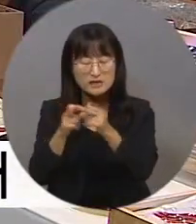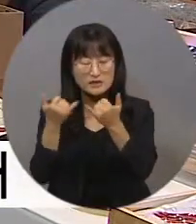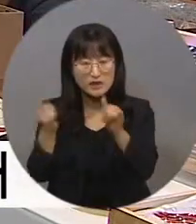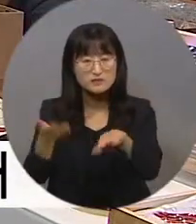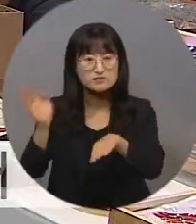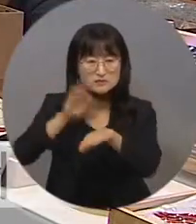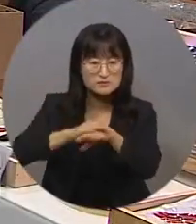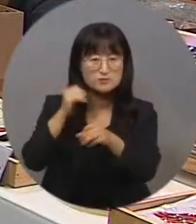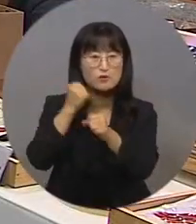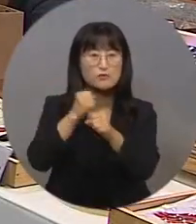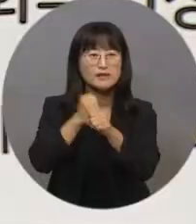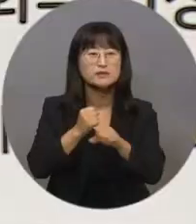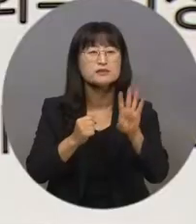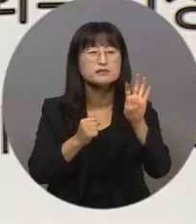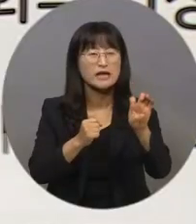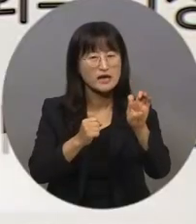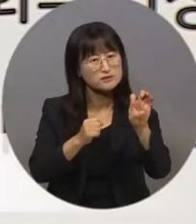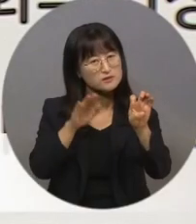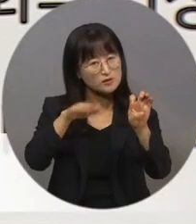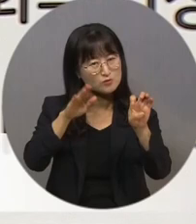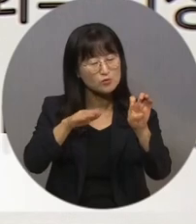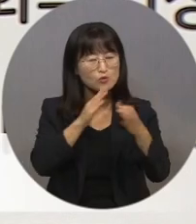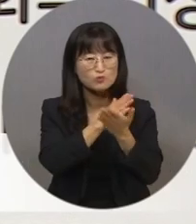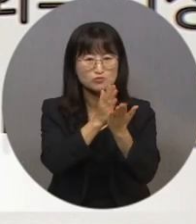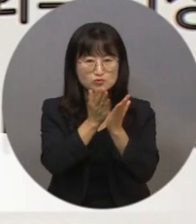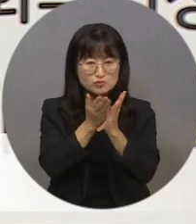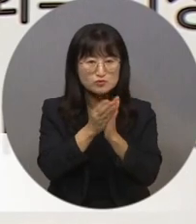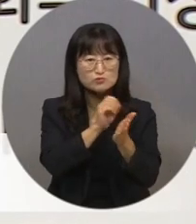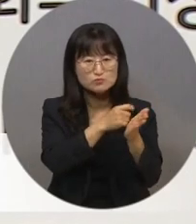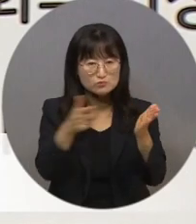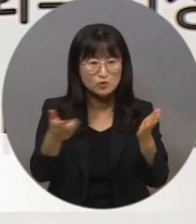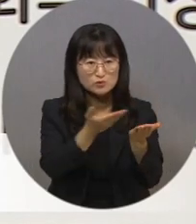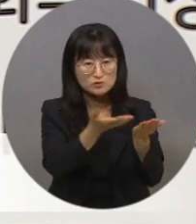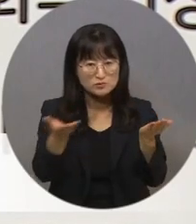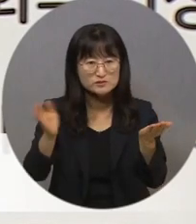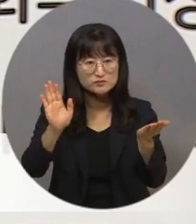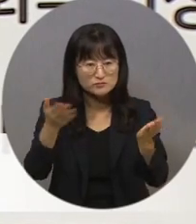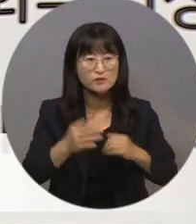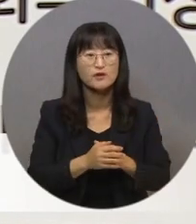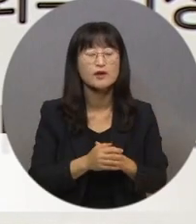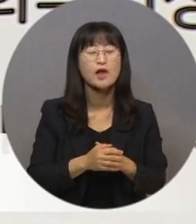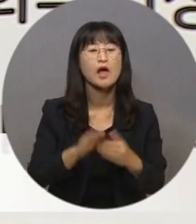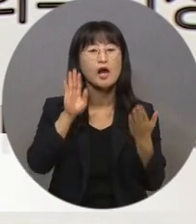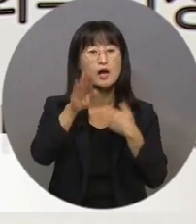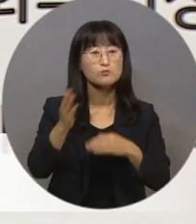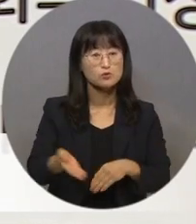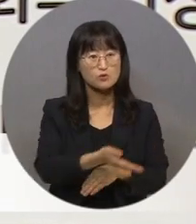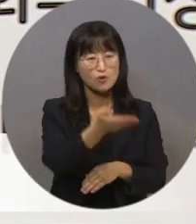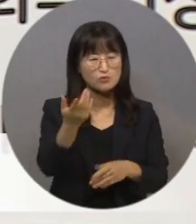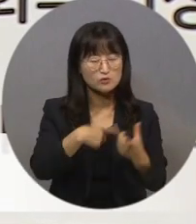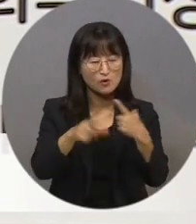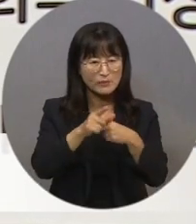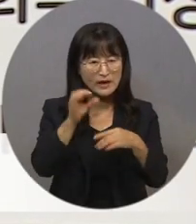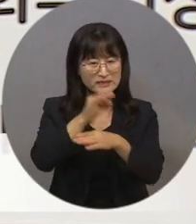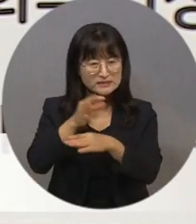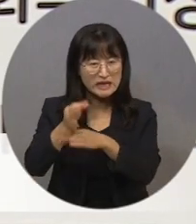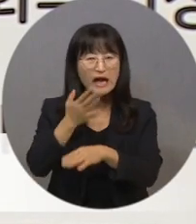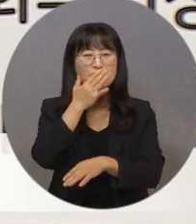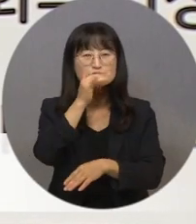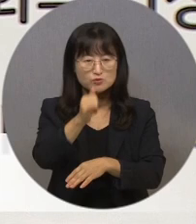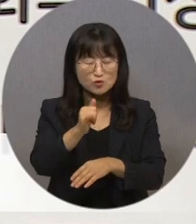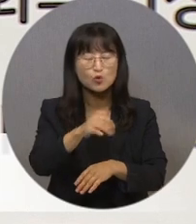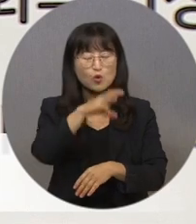품목이 전시됐습니다. 앞으로도 더 많은 분들이 제품을 구매할 수 있도록 구매력 있는